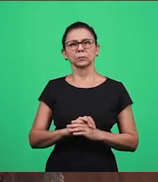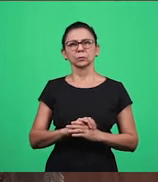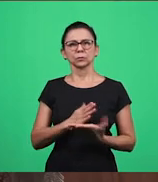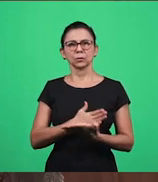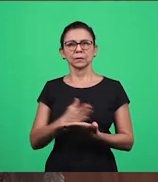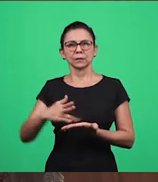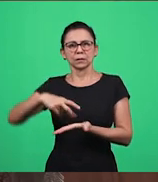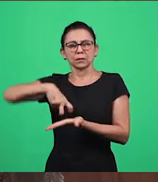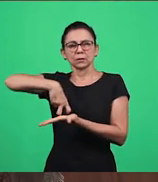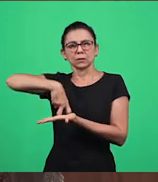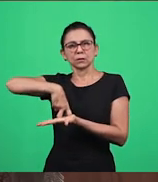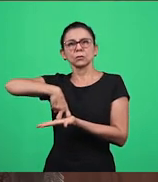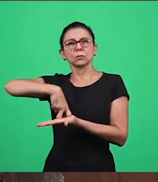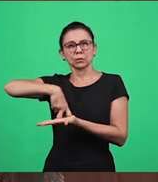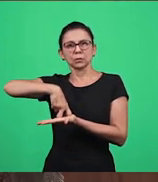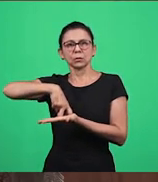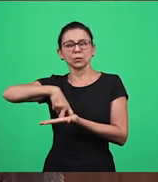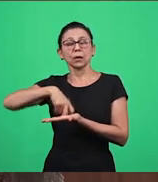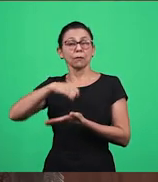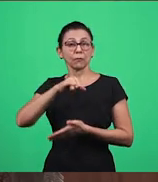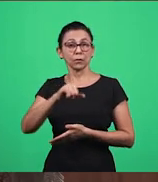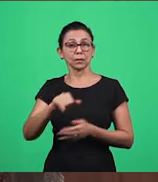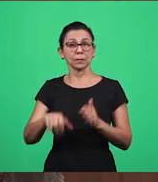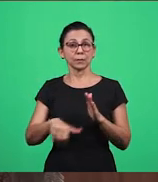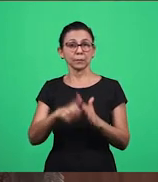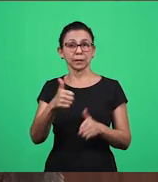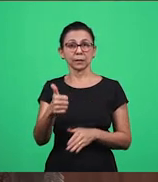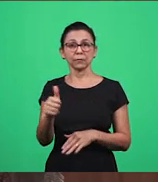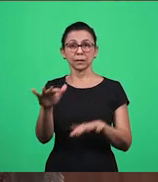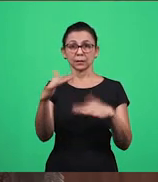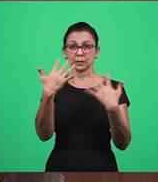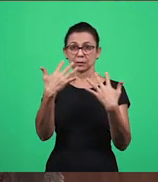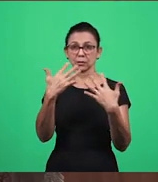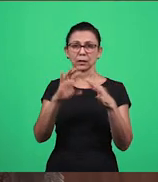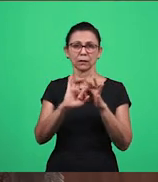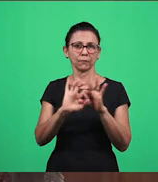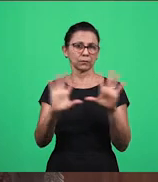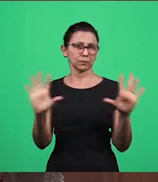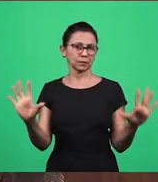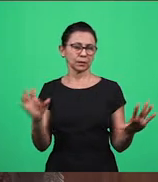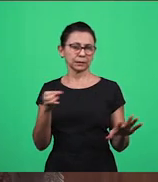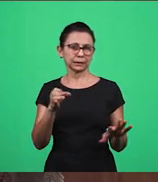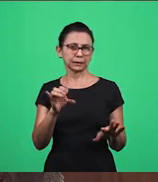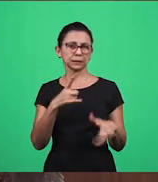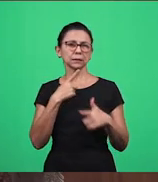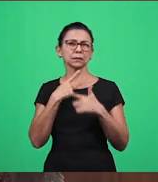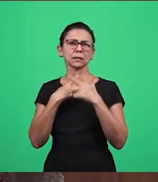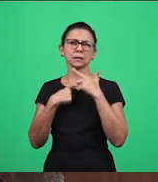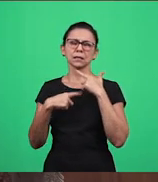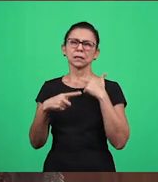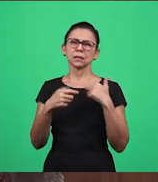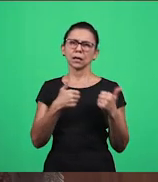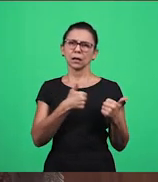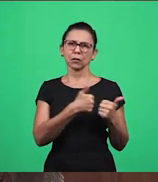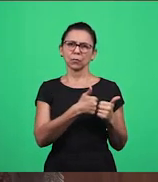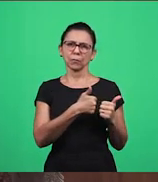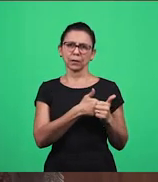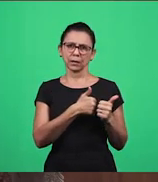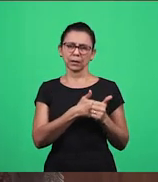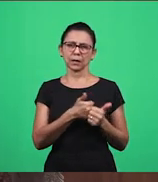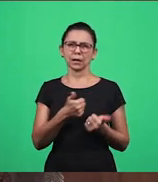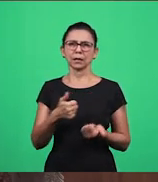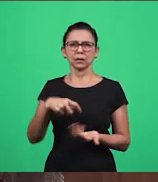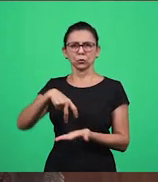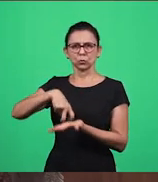мы молимся на коленях нашей начальной молитвой. Но если вы в первый раз чувствуете себя свободно, если